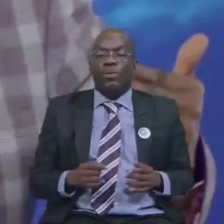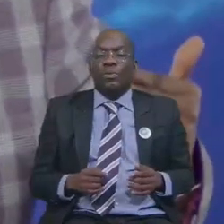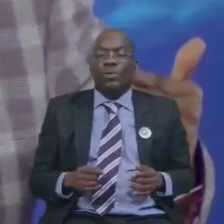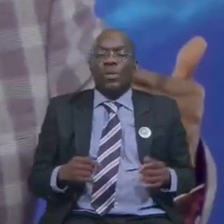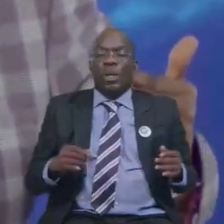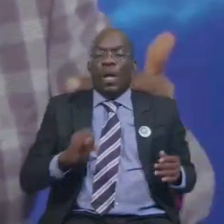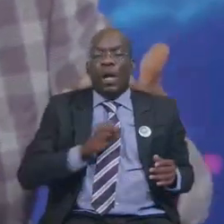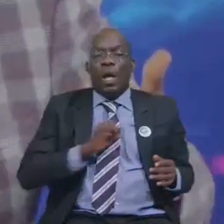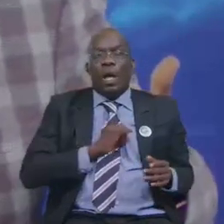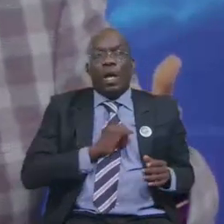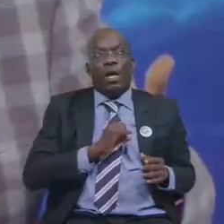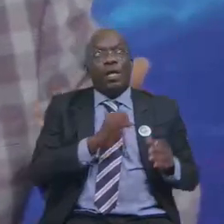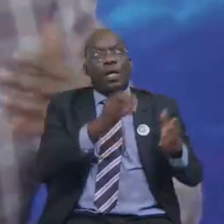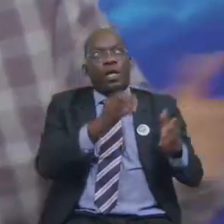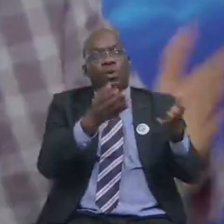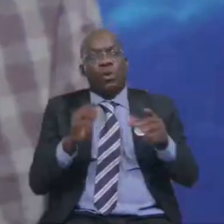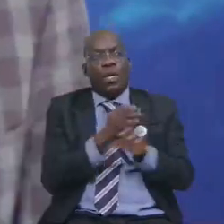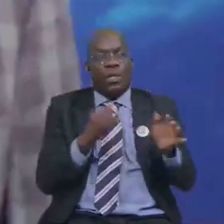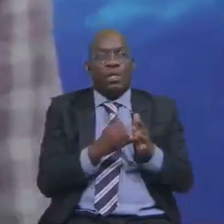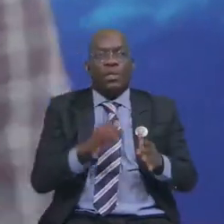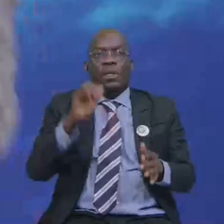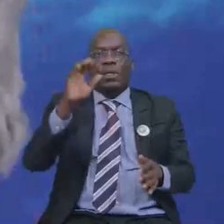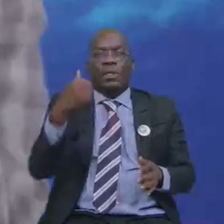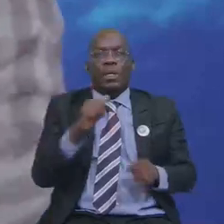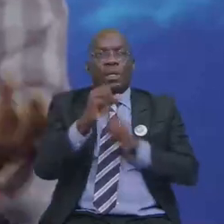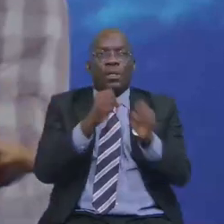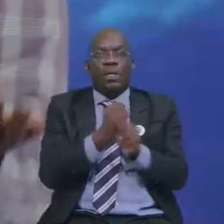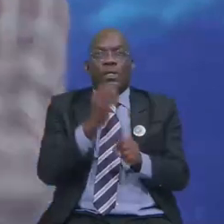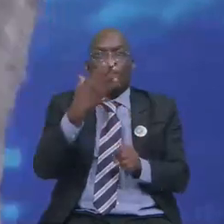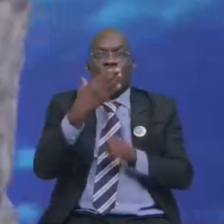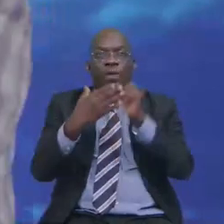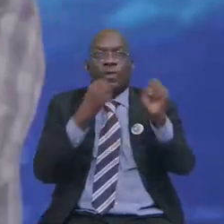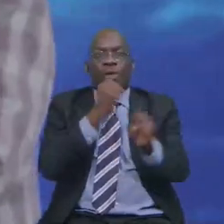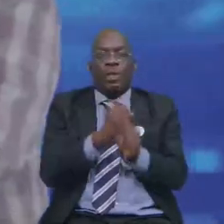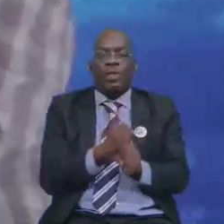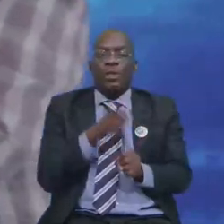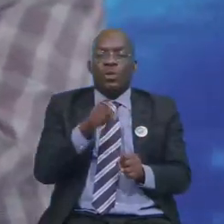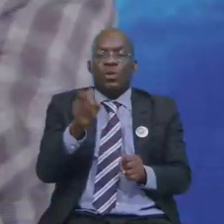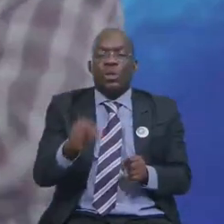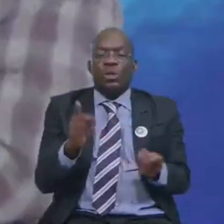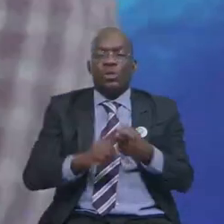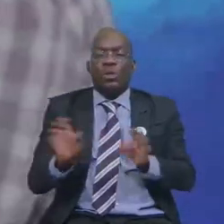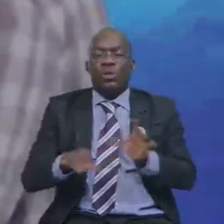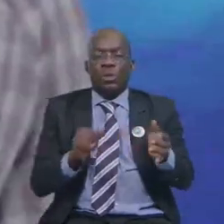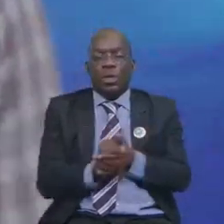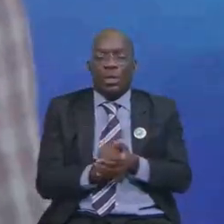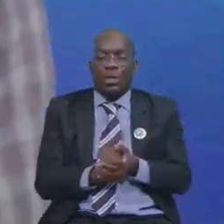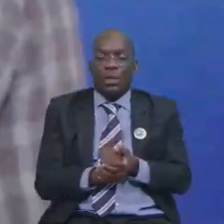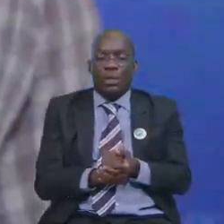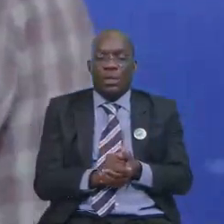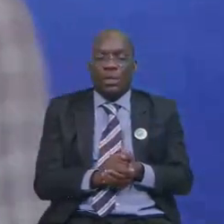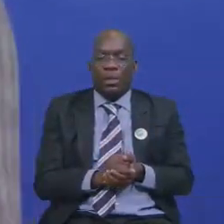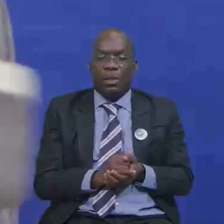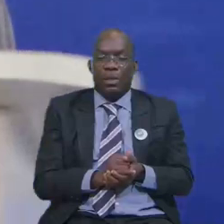10 ans 5 ans un an un mois nous devons le faire mais si